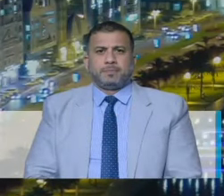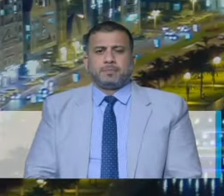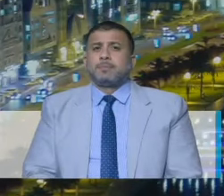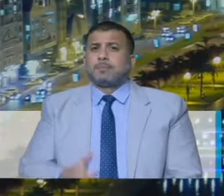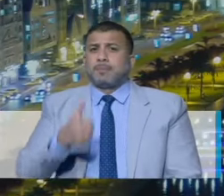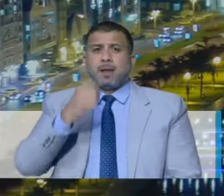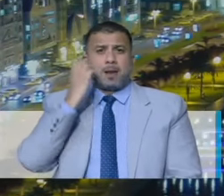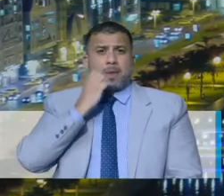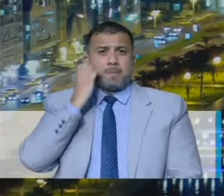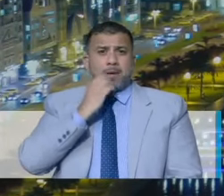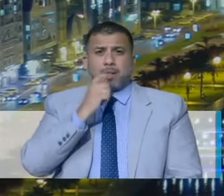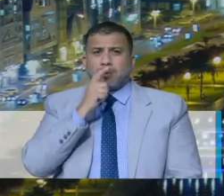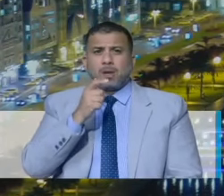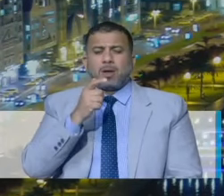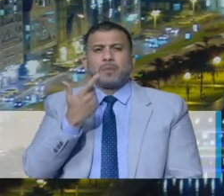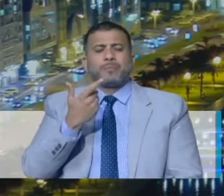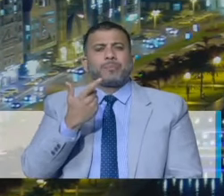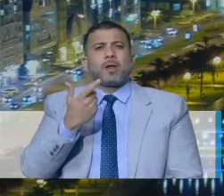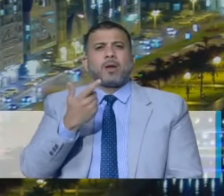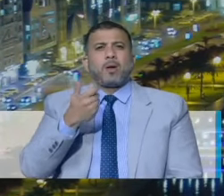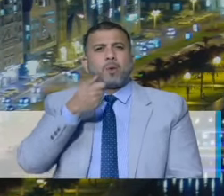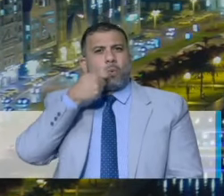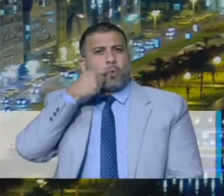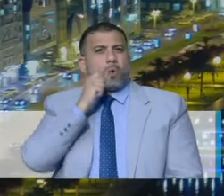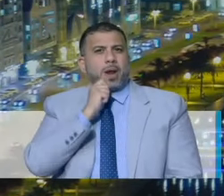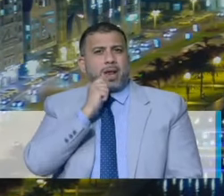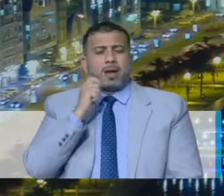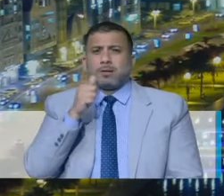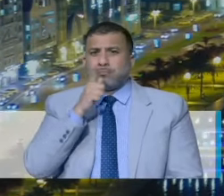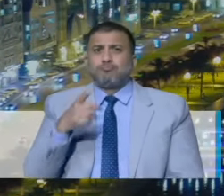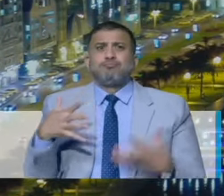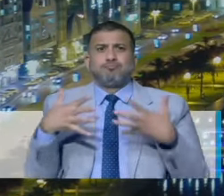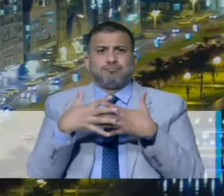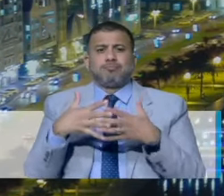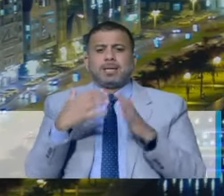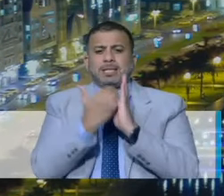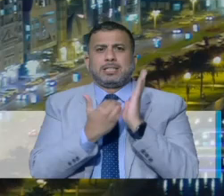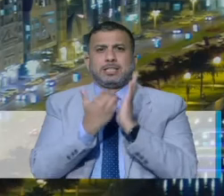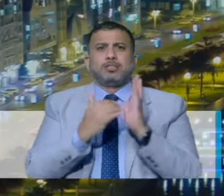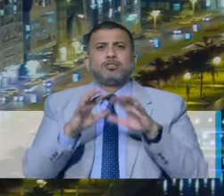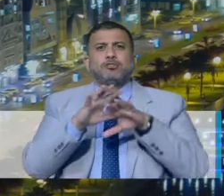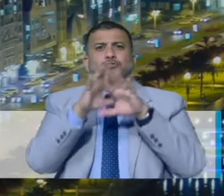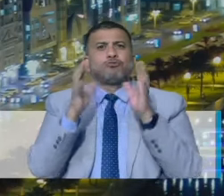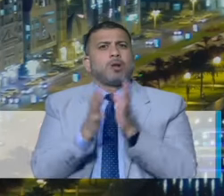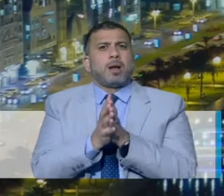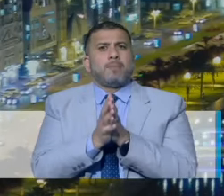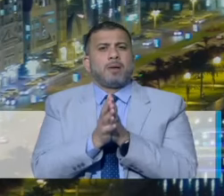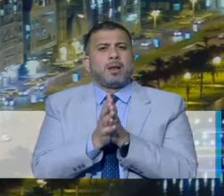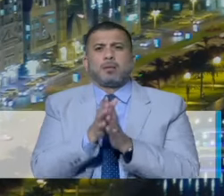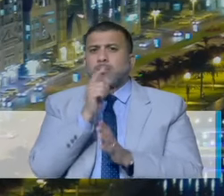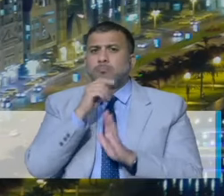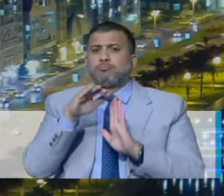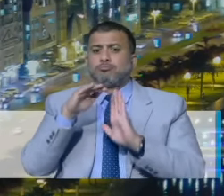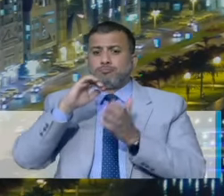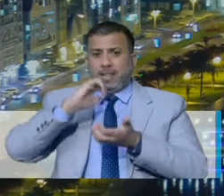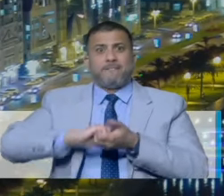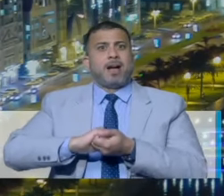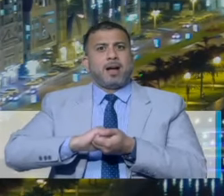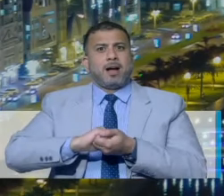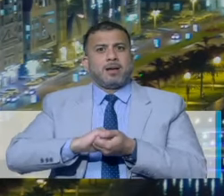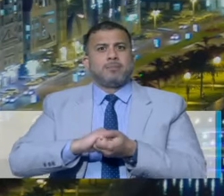انجزت دوله الامارات واوكرانيا مفاوضات اتفاقيه الشراكات الاقتصاديه الشامله بينهما والتي تعد احدث